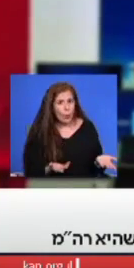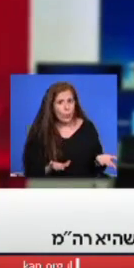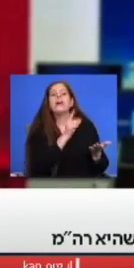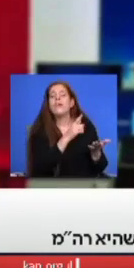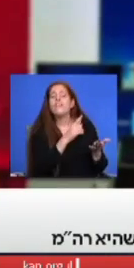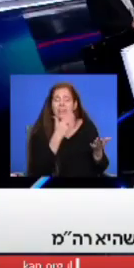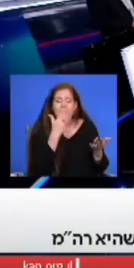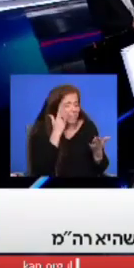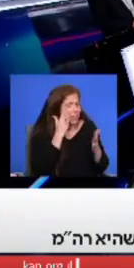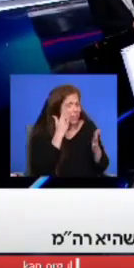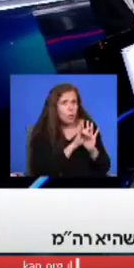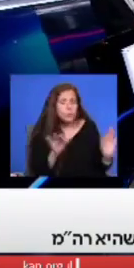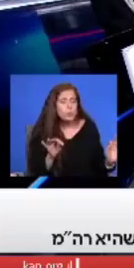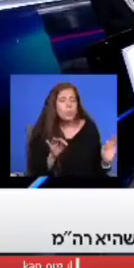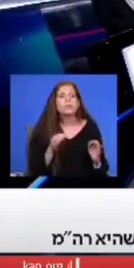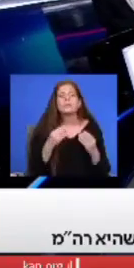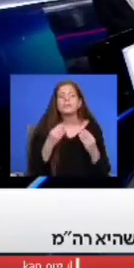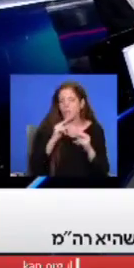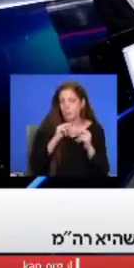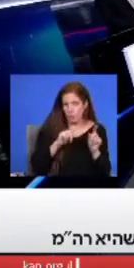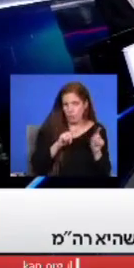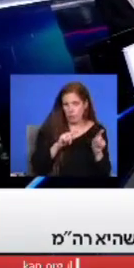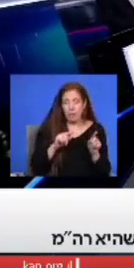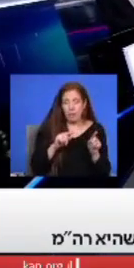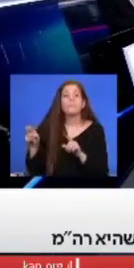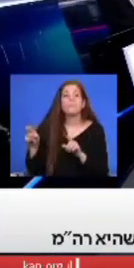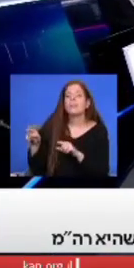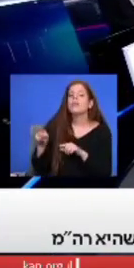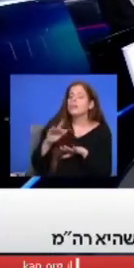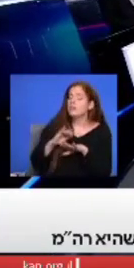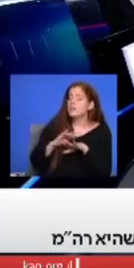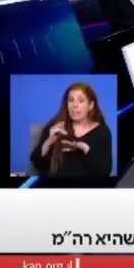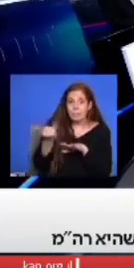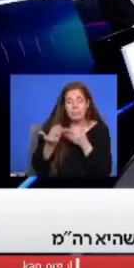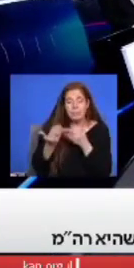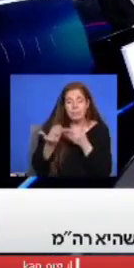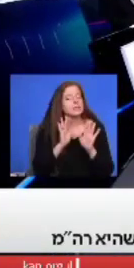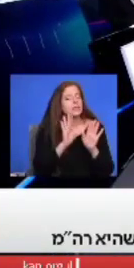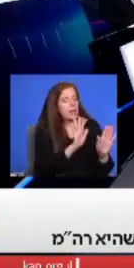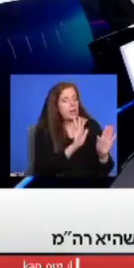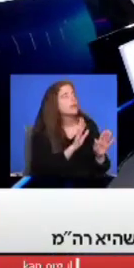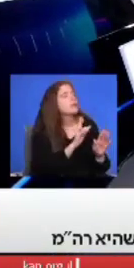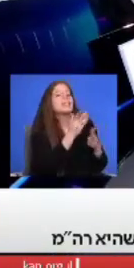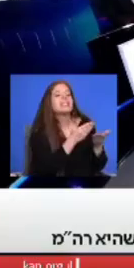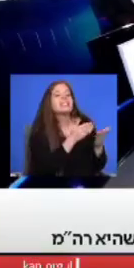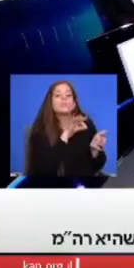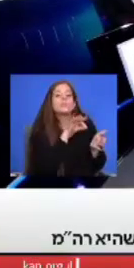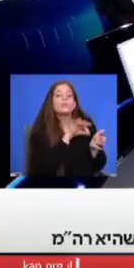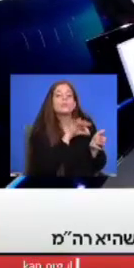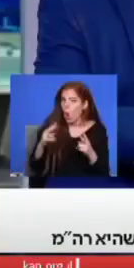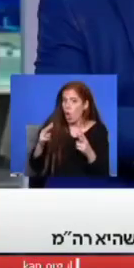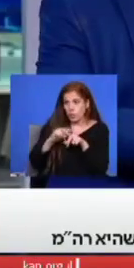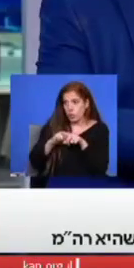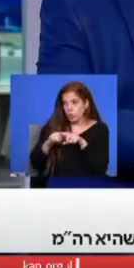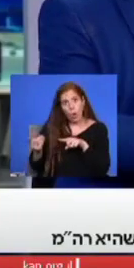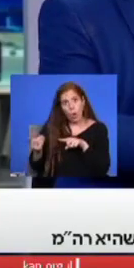תכף אני אאתגר אותך, כבל. לא כל דבר. אתה רוצה להתייחס לזה? לא, פתחי, לנקודה הזו. לא נפגשנו כמה חודשים, אתה אומר לי כל דבר. אמרתי